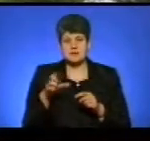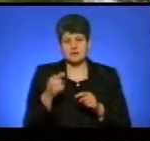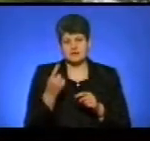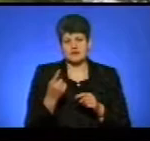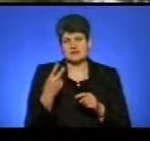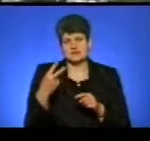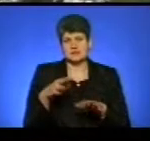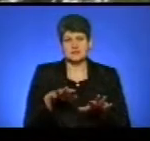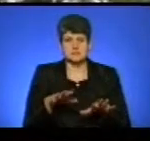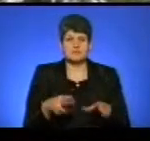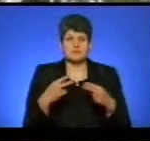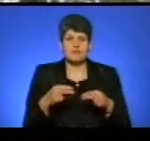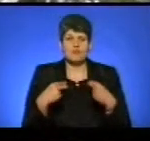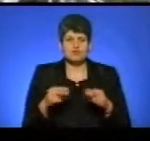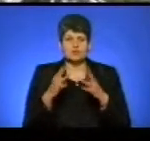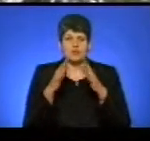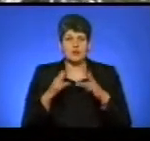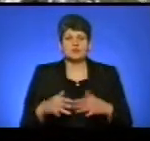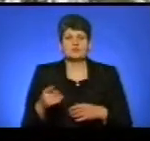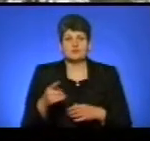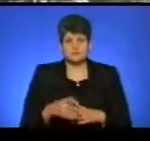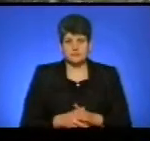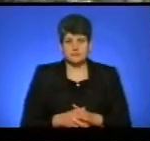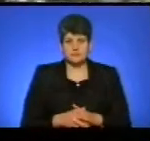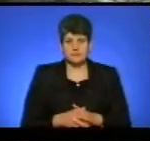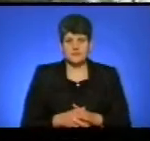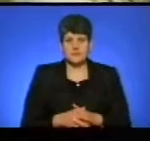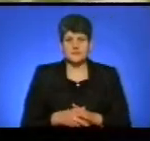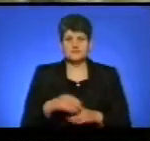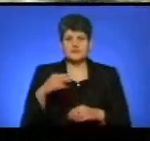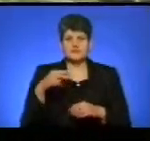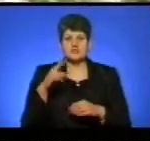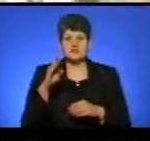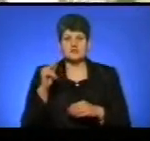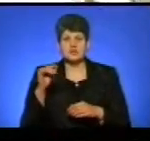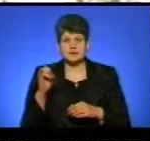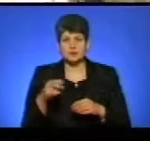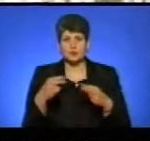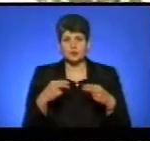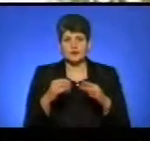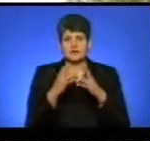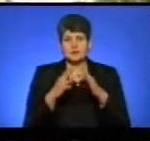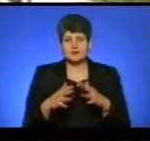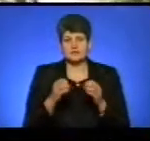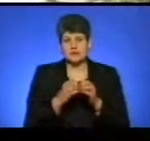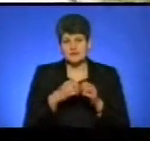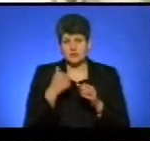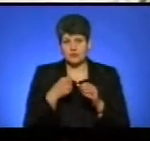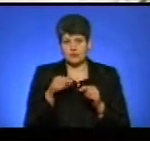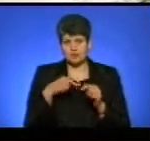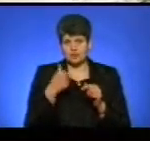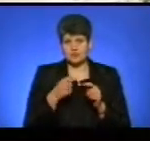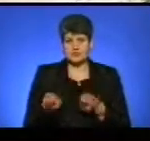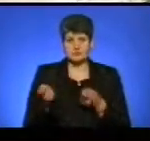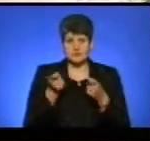місць санкціонованого продажу ялинок у Тернополі. Вижнівчанин Григорій Баранюк торгує ялинками 10-й рік. Цього року